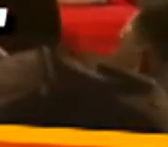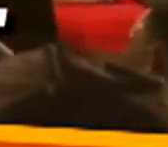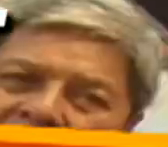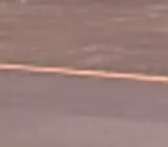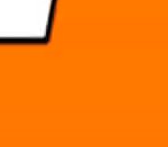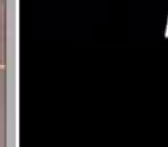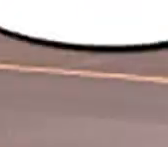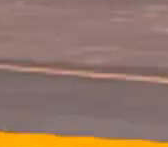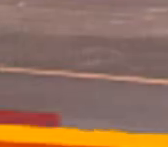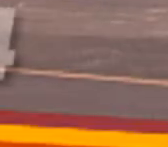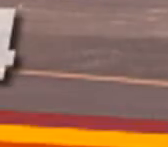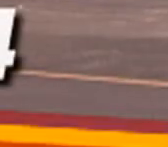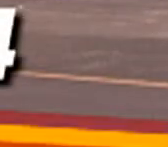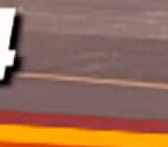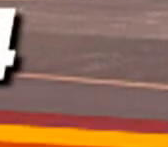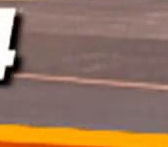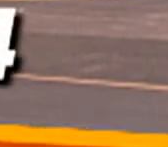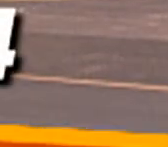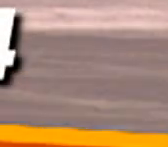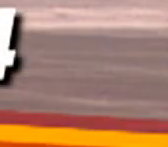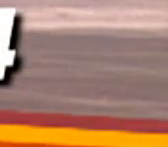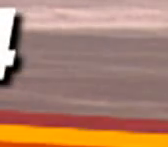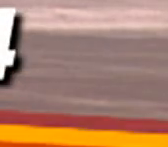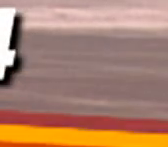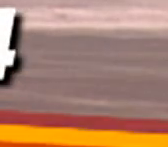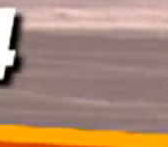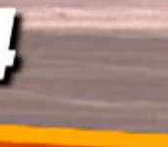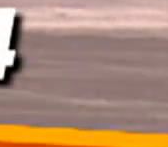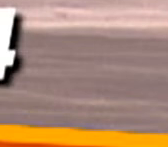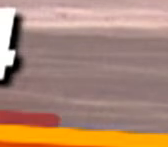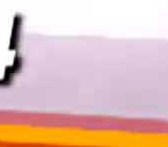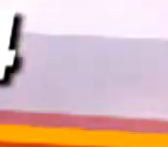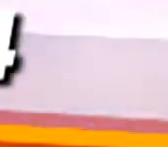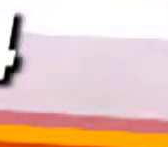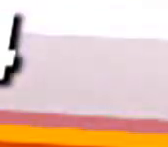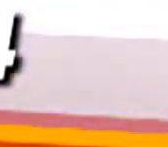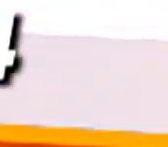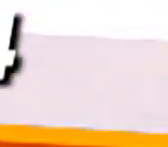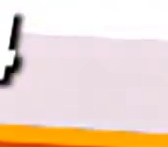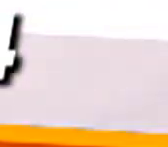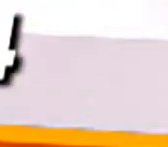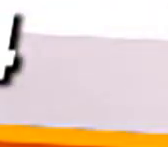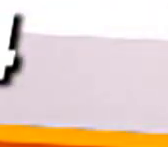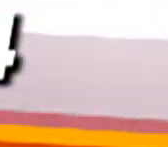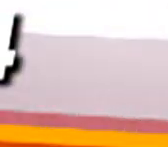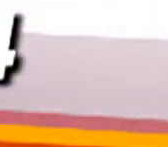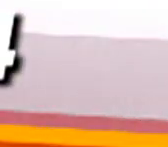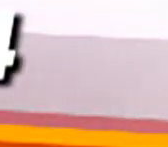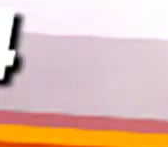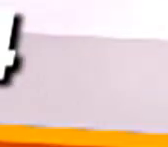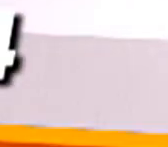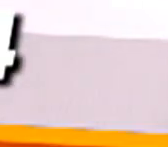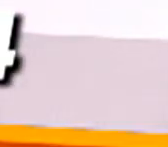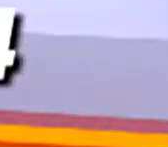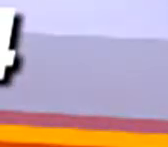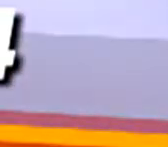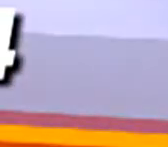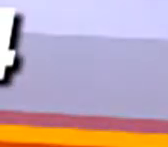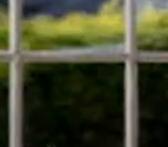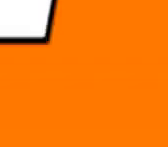trafficking. Mga fighter jet ng Pilipinas at US Air Force nagpakitang gila sa ipapawid sa